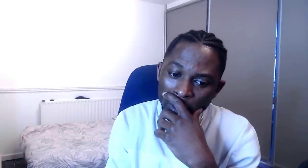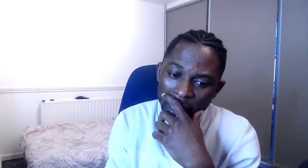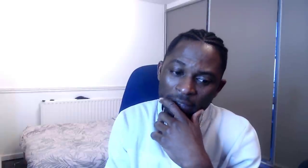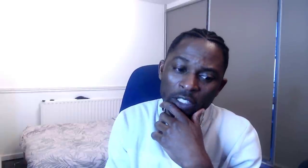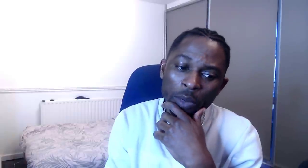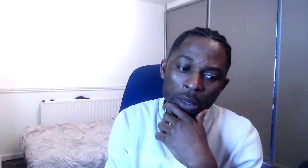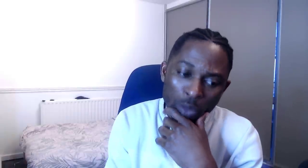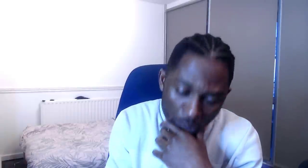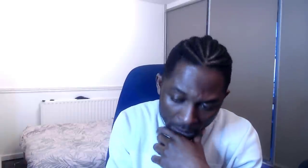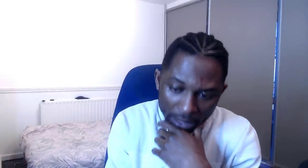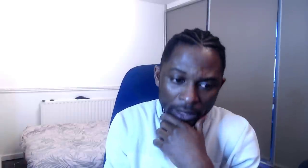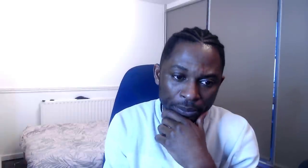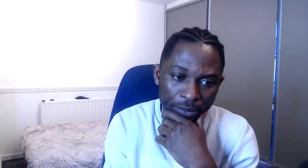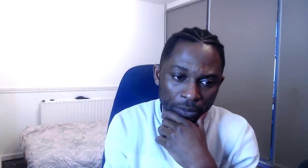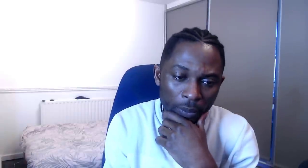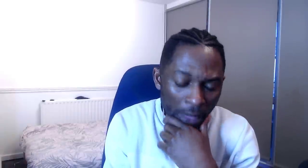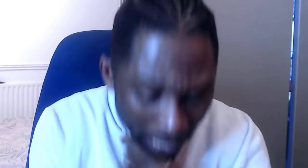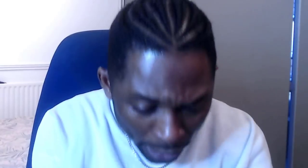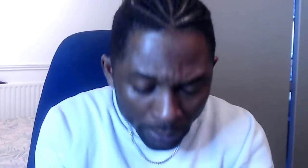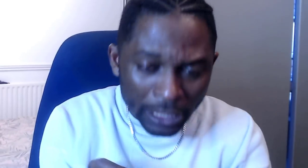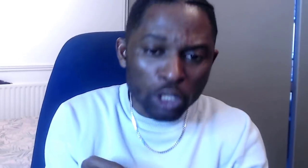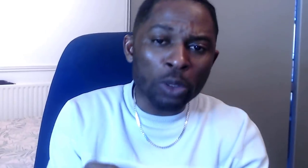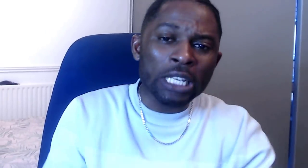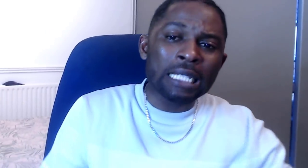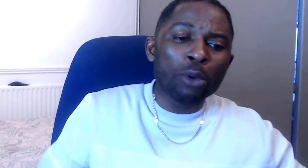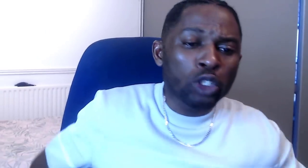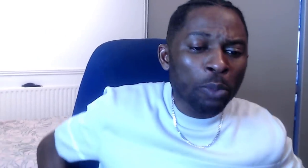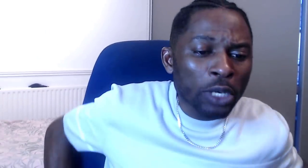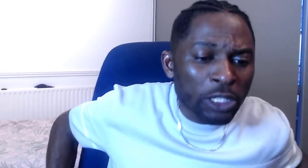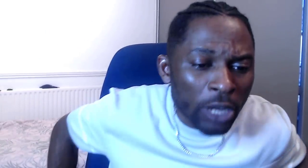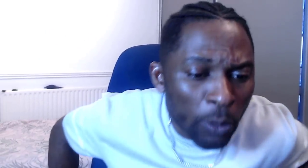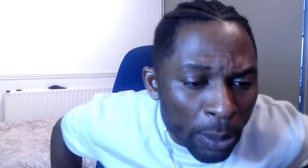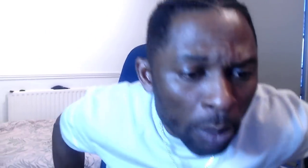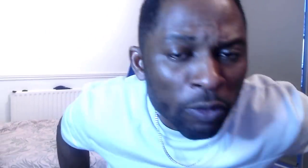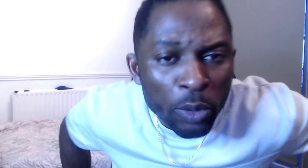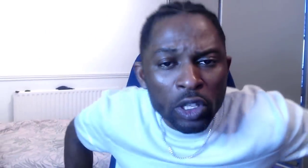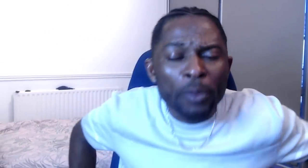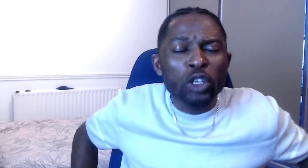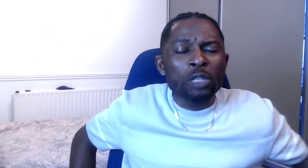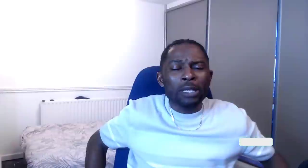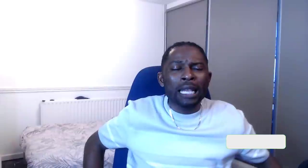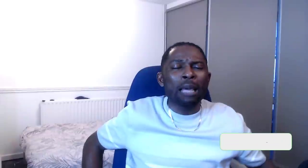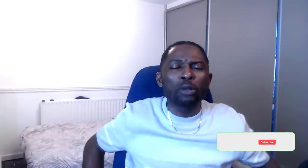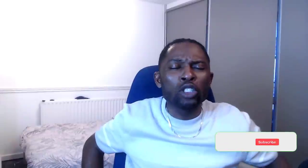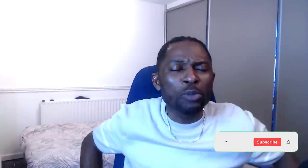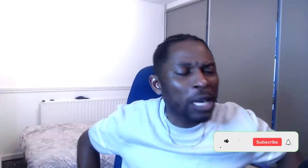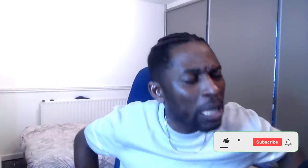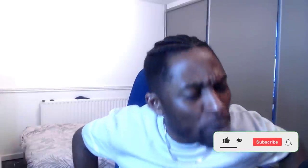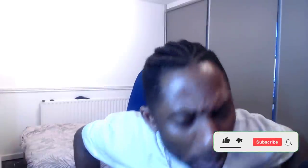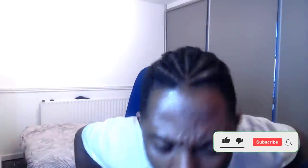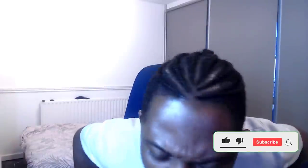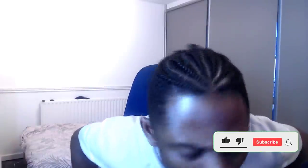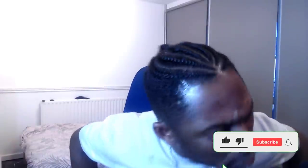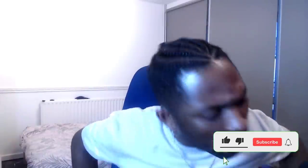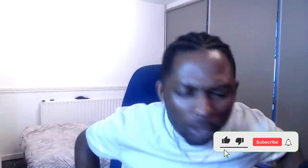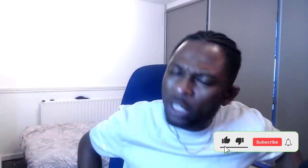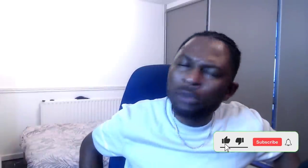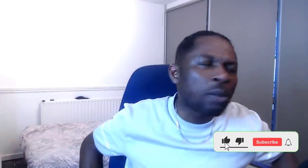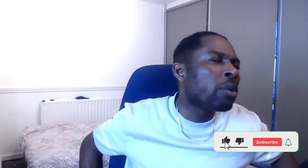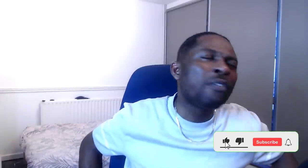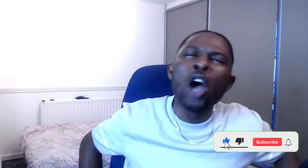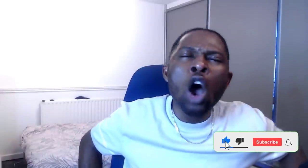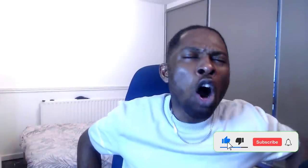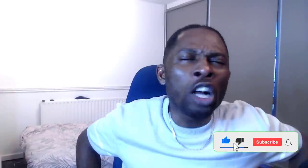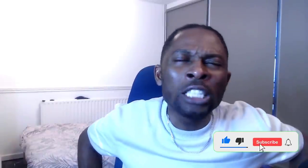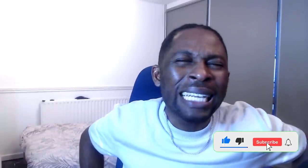innovativ gewesen um das jetzt sind wir wieder zurück und ist für jungstar willst was aber ein prozess am landgericht geben